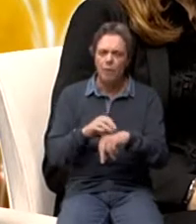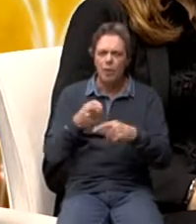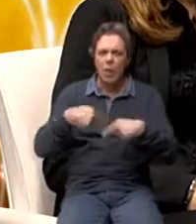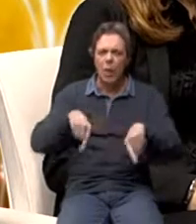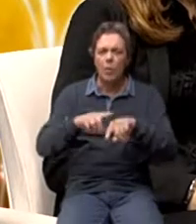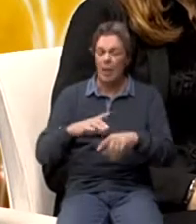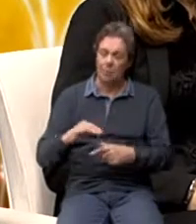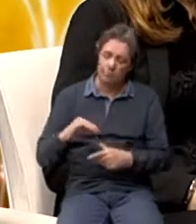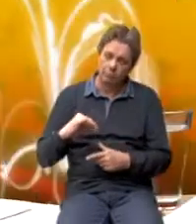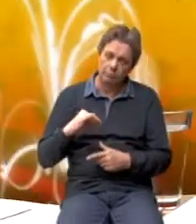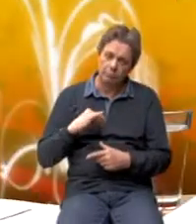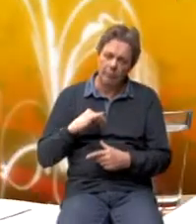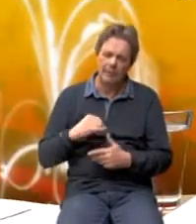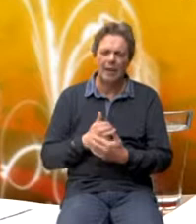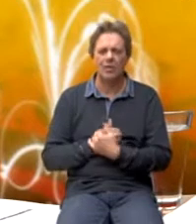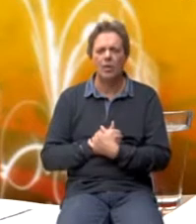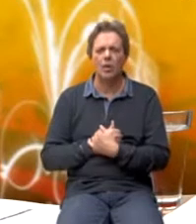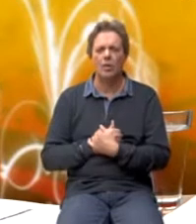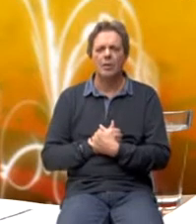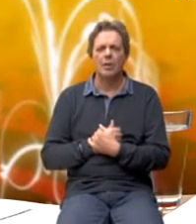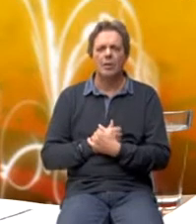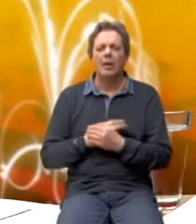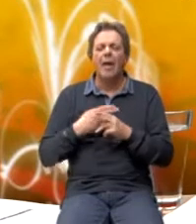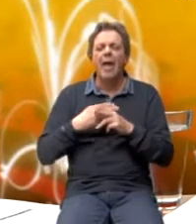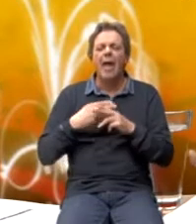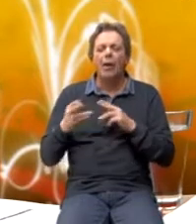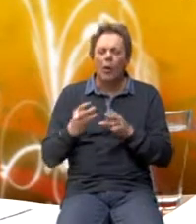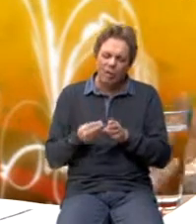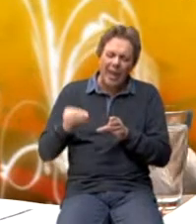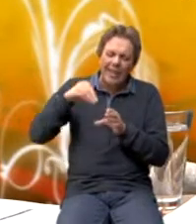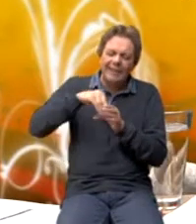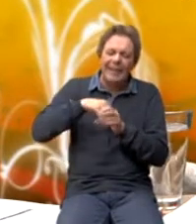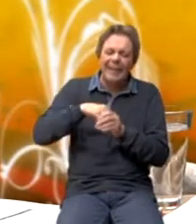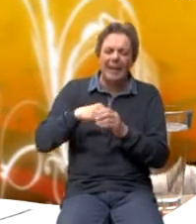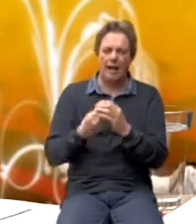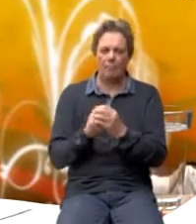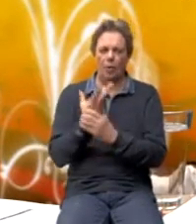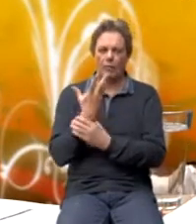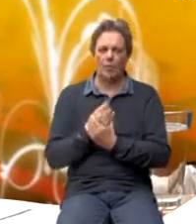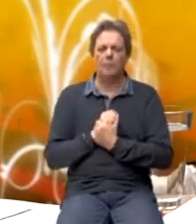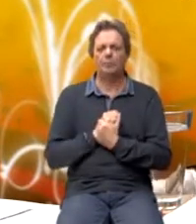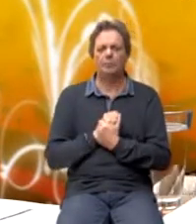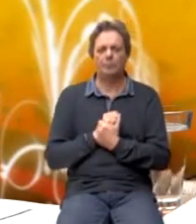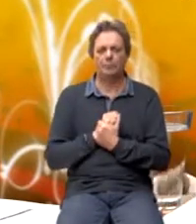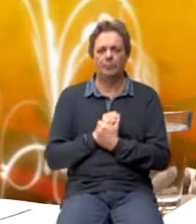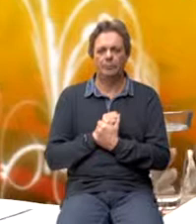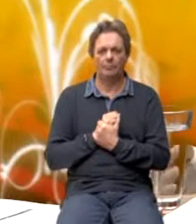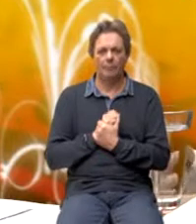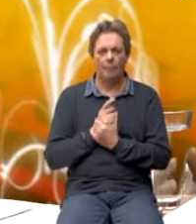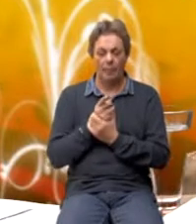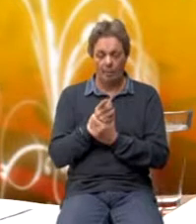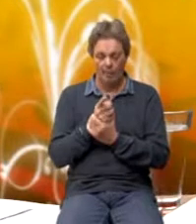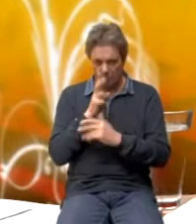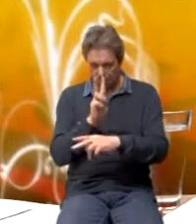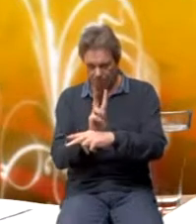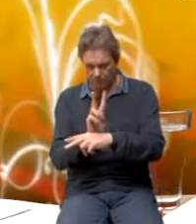vrlo interesantno ste mi kazali, ekološke integrirane proizvodnje. Je li tako? Da, točno. Vi